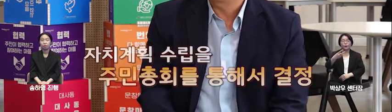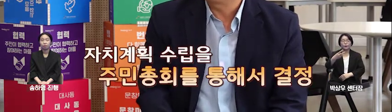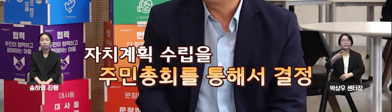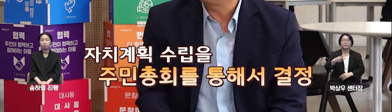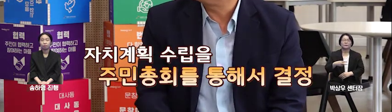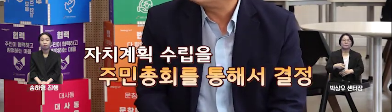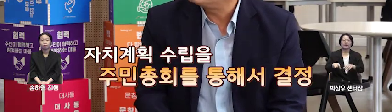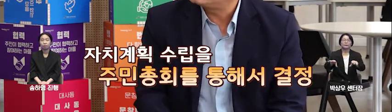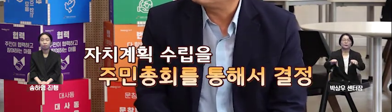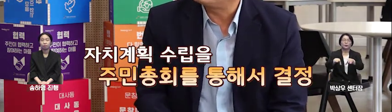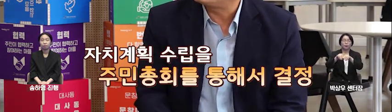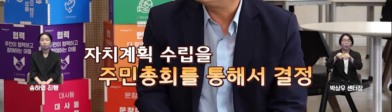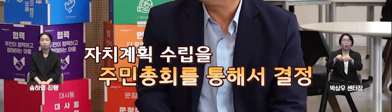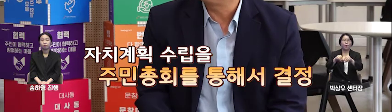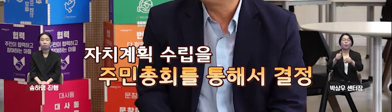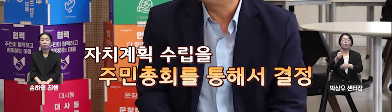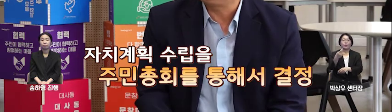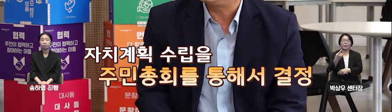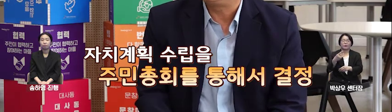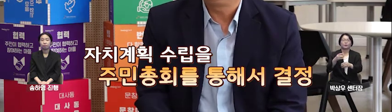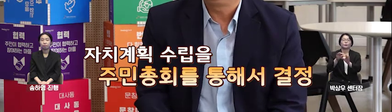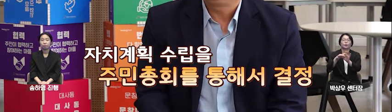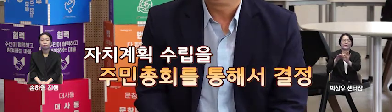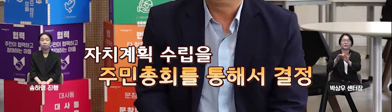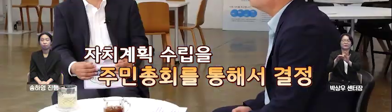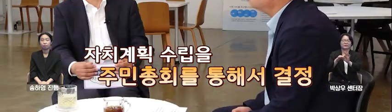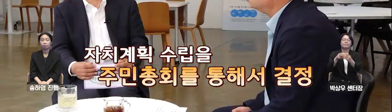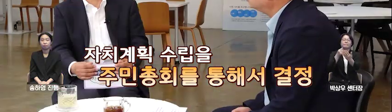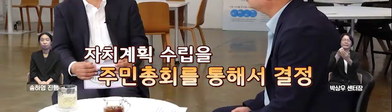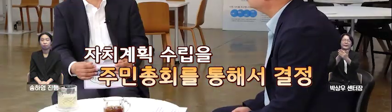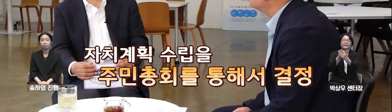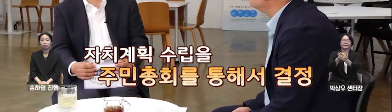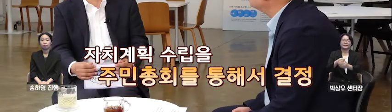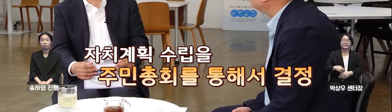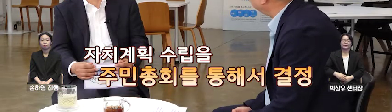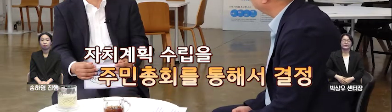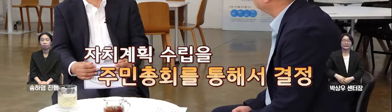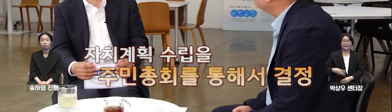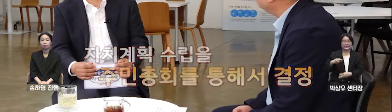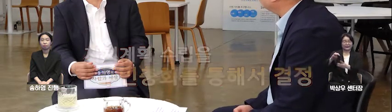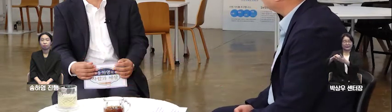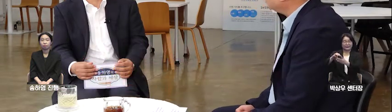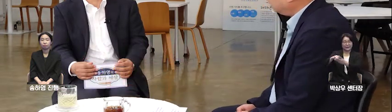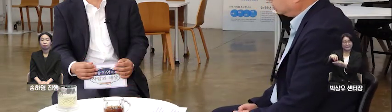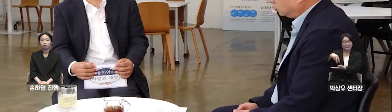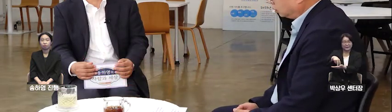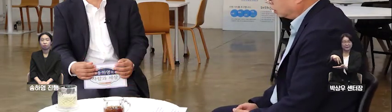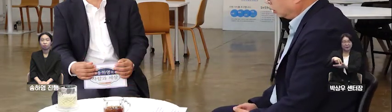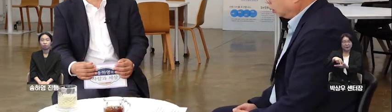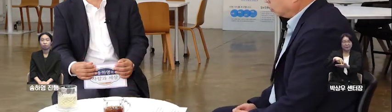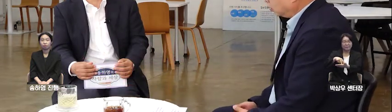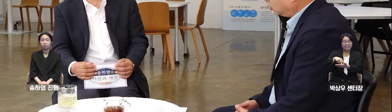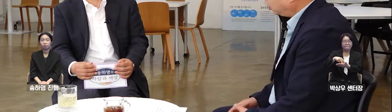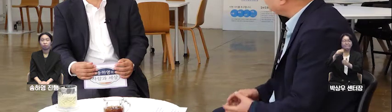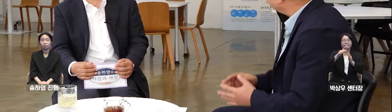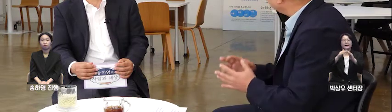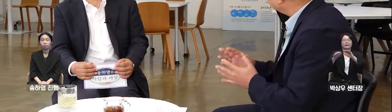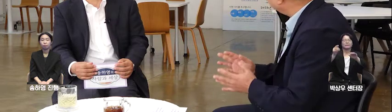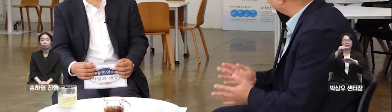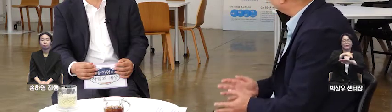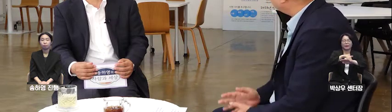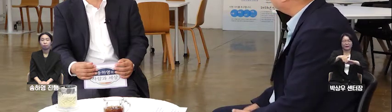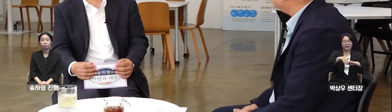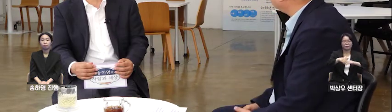또 주민총회를 통해서 결정하도록 이렇게 하고 있습니다. 저희 센터에서도 이제 마을계획 수립을 통해서